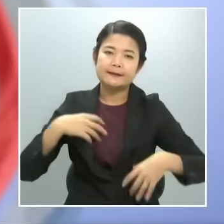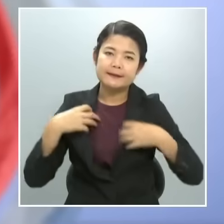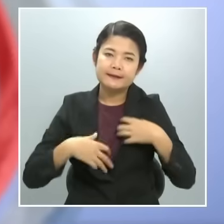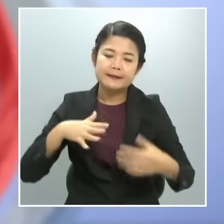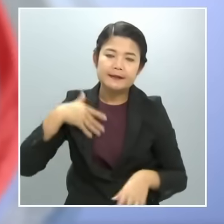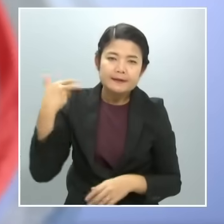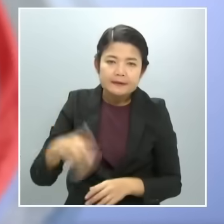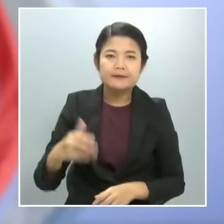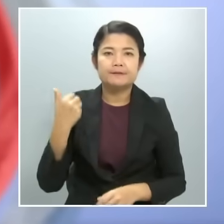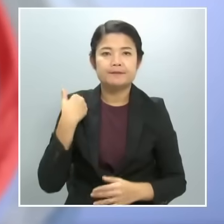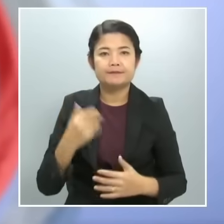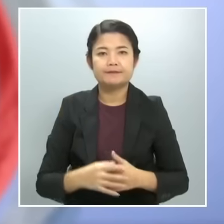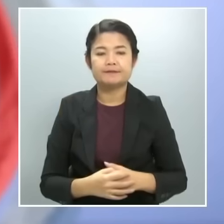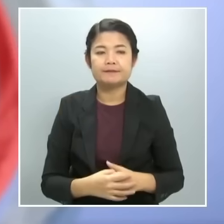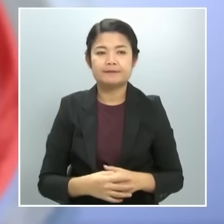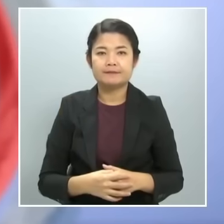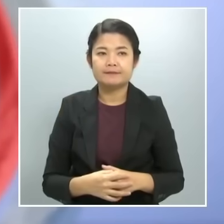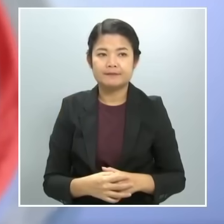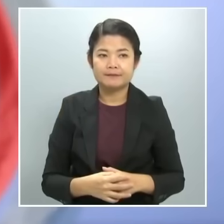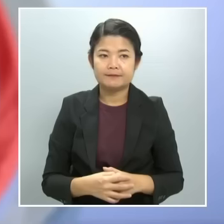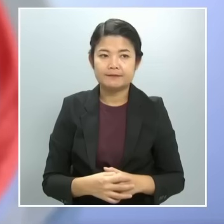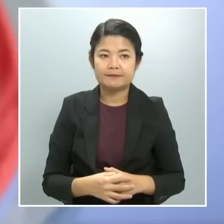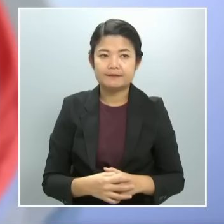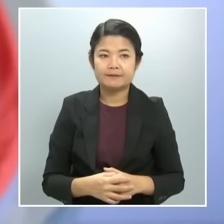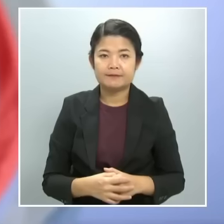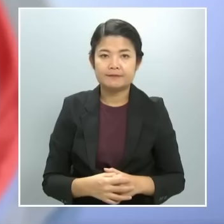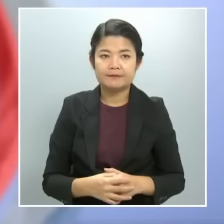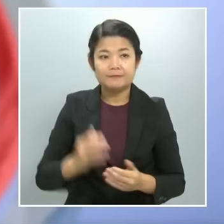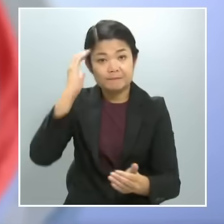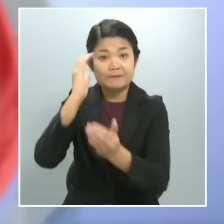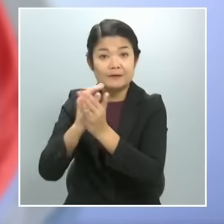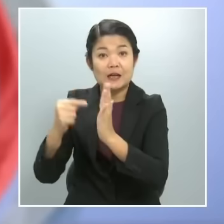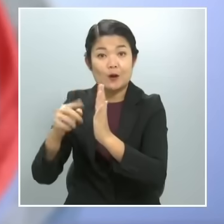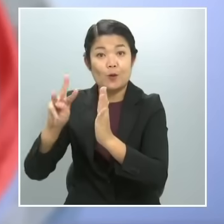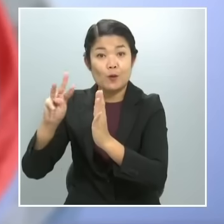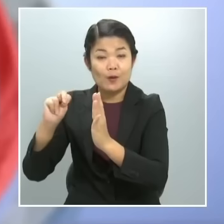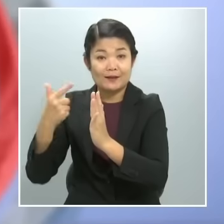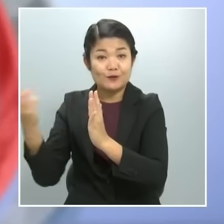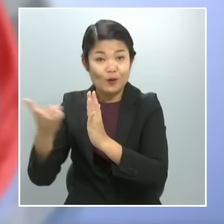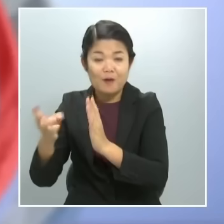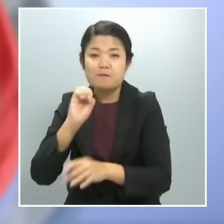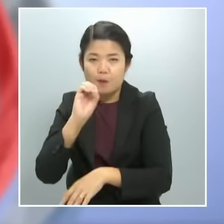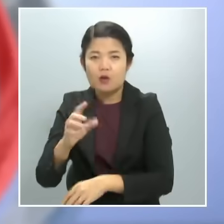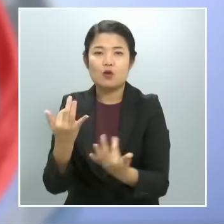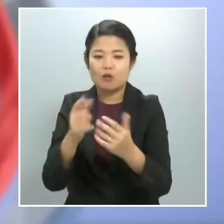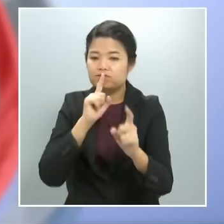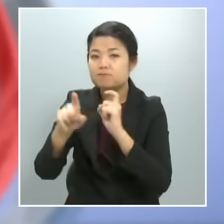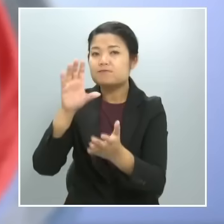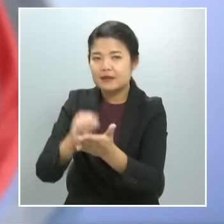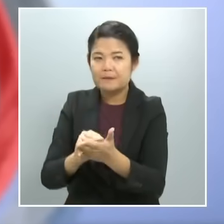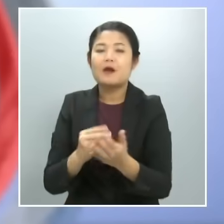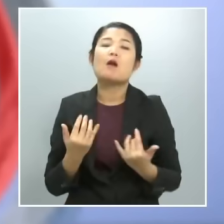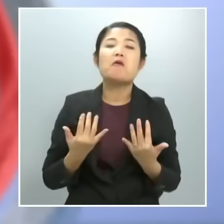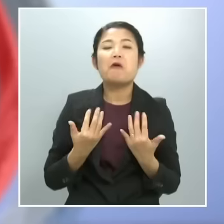ร้อนเนี่ยครับแต่สพแวงน้อยบอกว่าเดี๋ยวสอบแล้วค่ะไม่ดิ้งนอนใจเออคือไม่ได้นิ่งนอนใจ